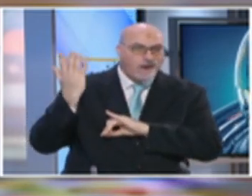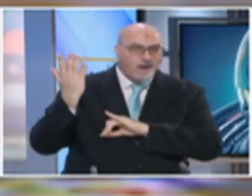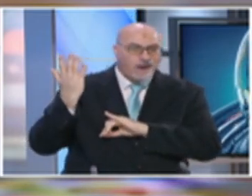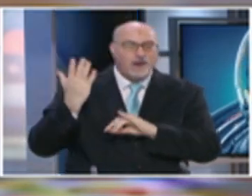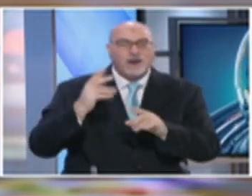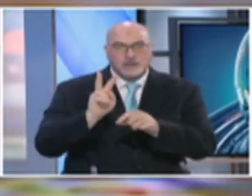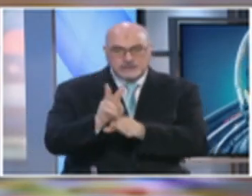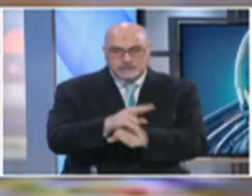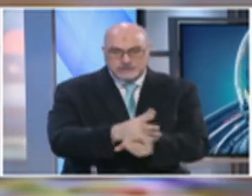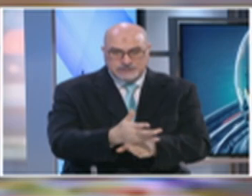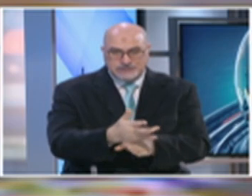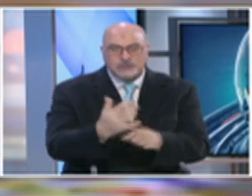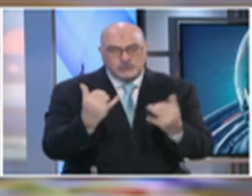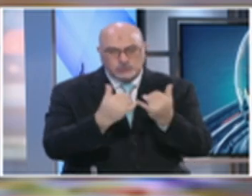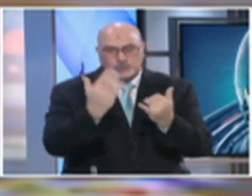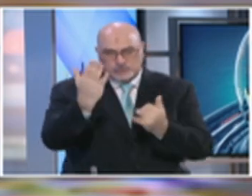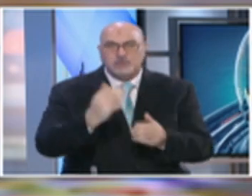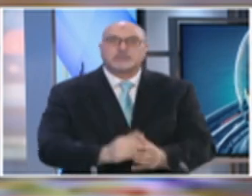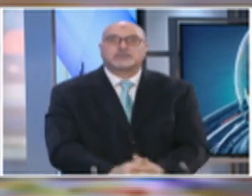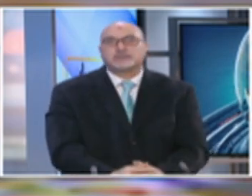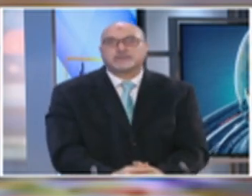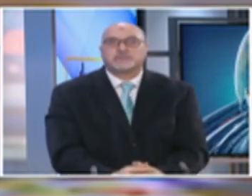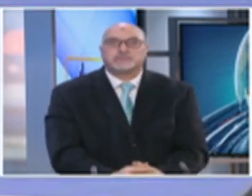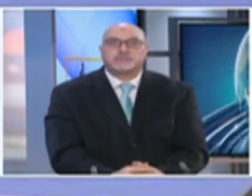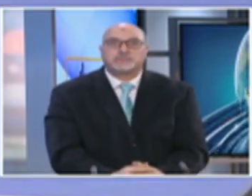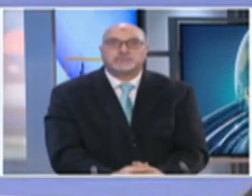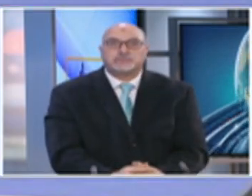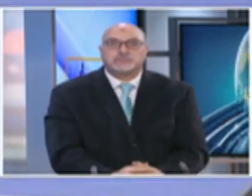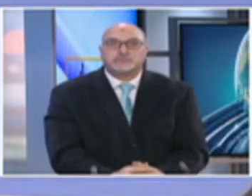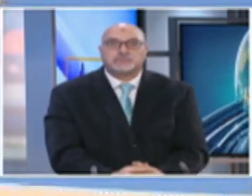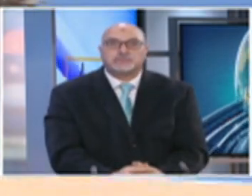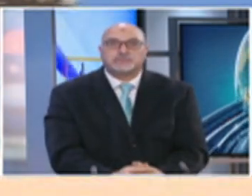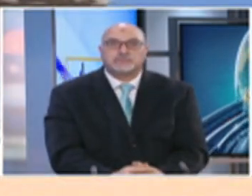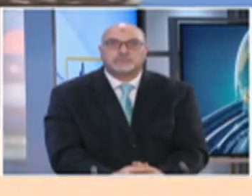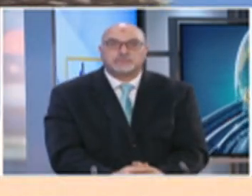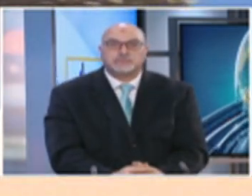دليلنا في هذه الرحلة هارون لوميتي.